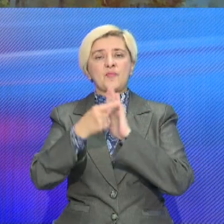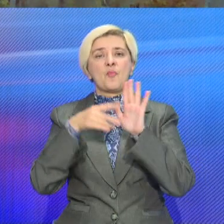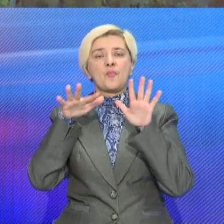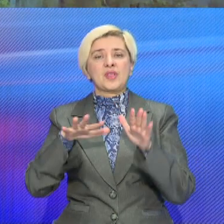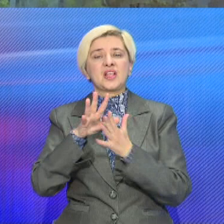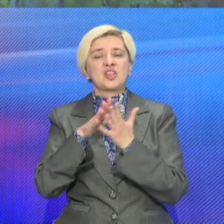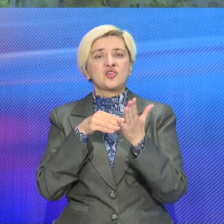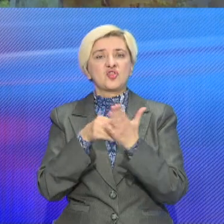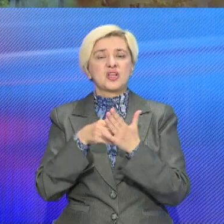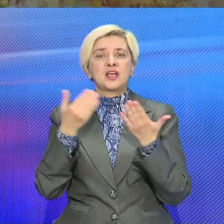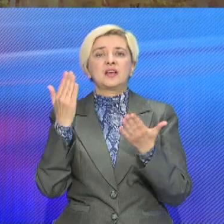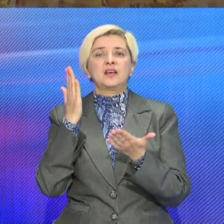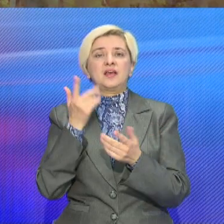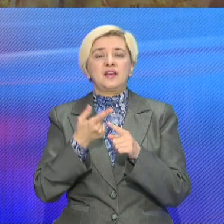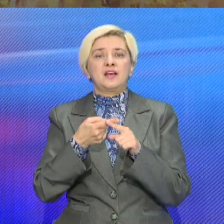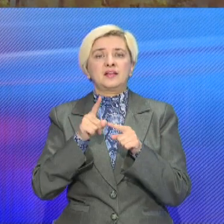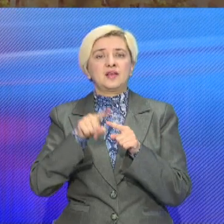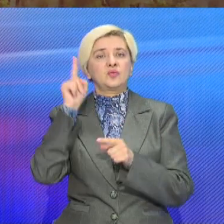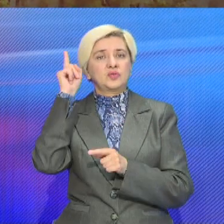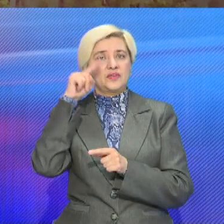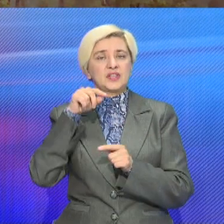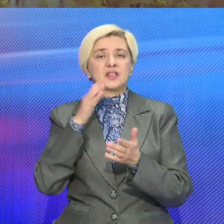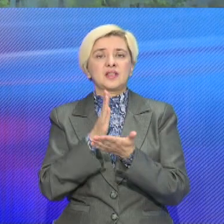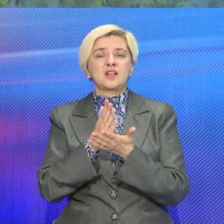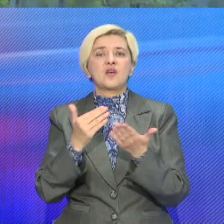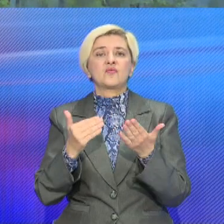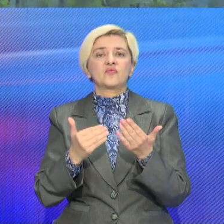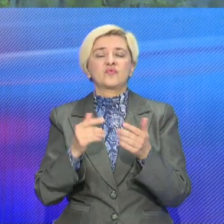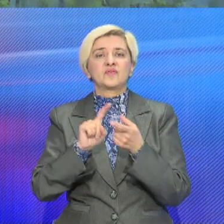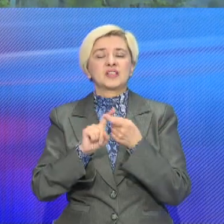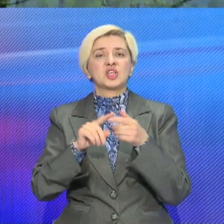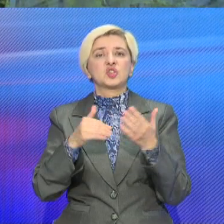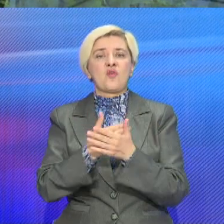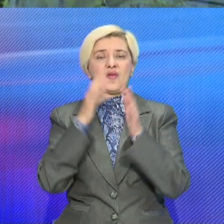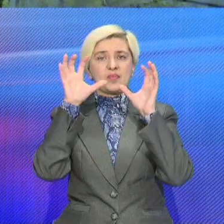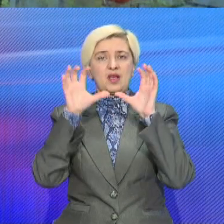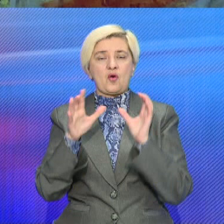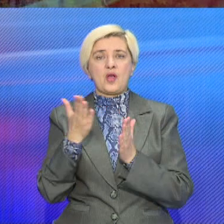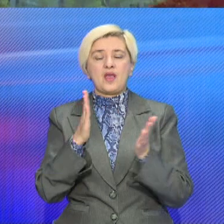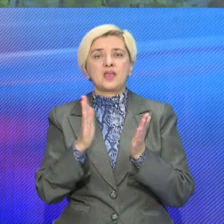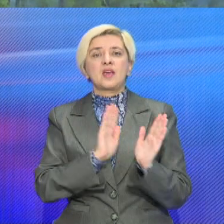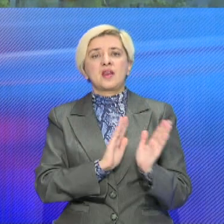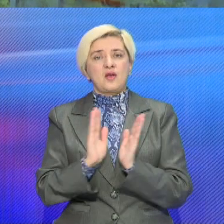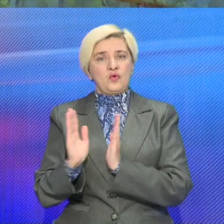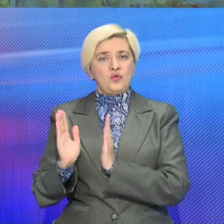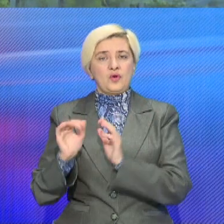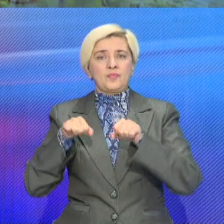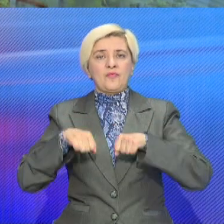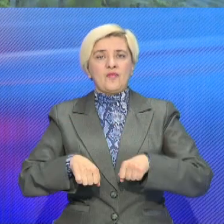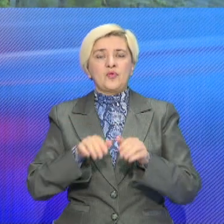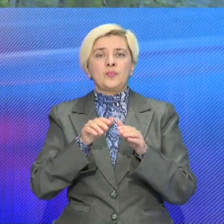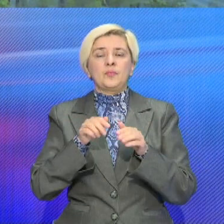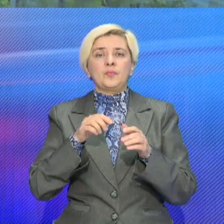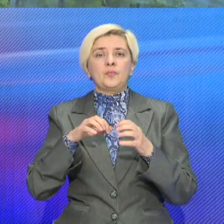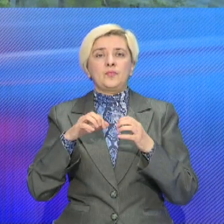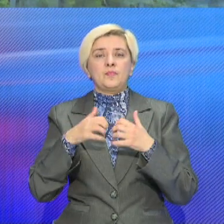гэта магчыма з уступленням 20 кастрычніка у сілу нового закона, який регулює правовий механізм реалізації ініціатив.